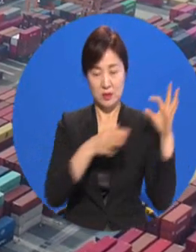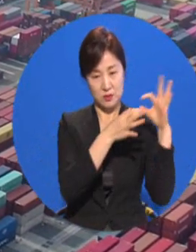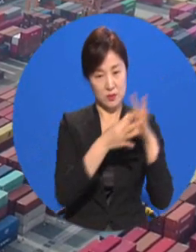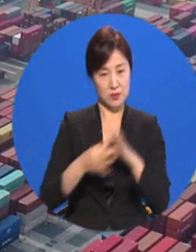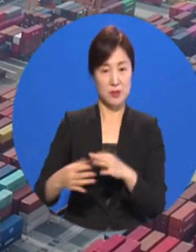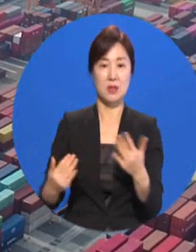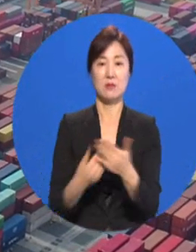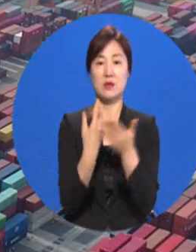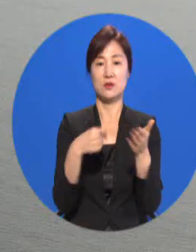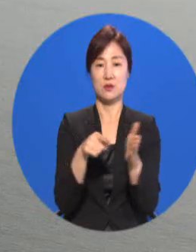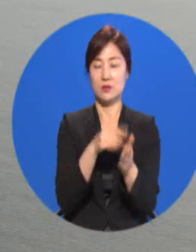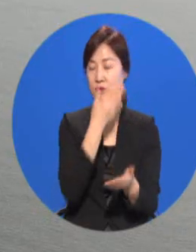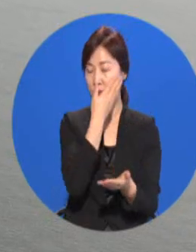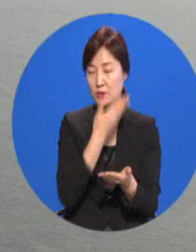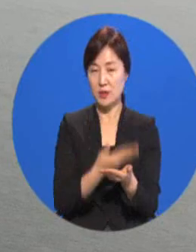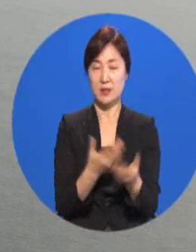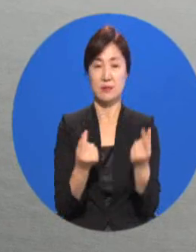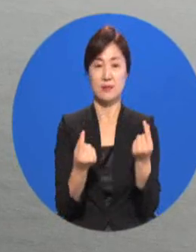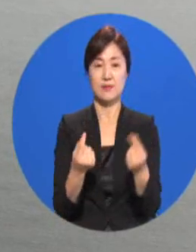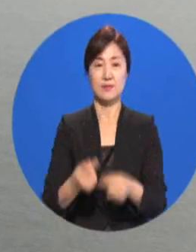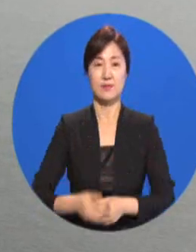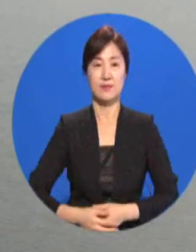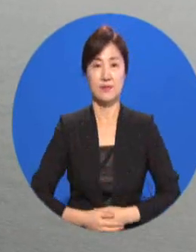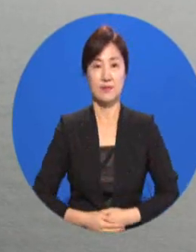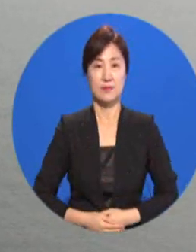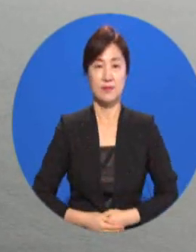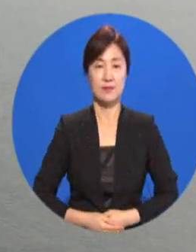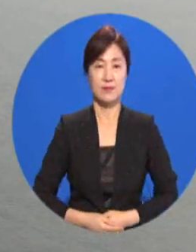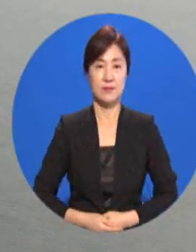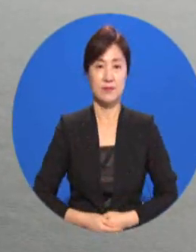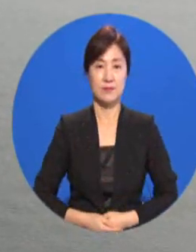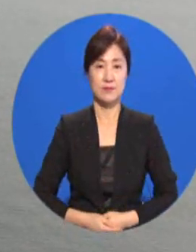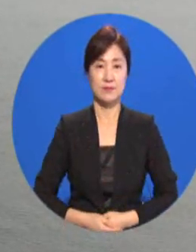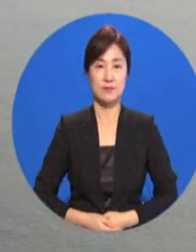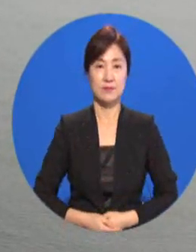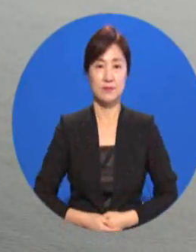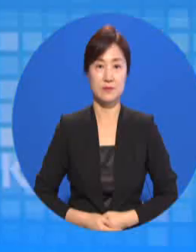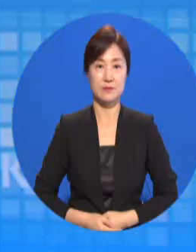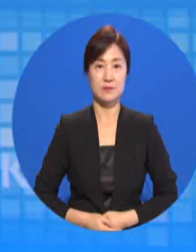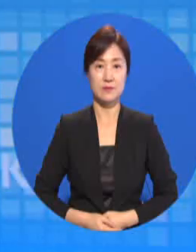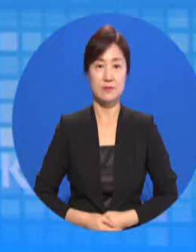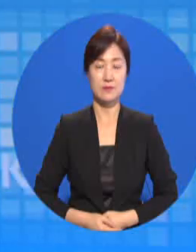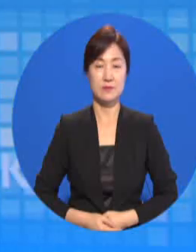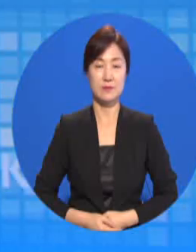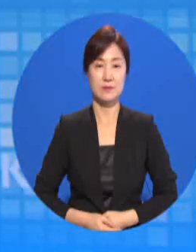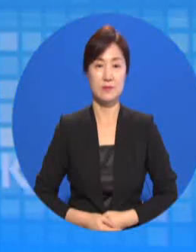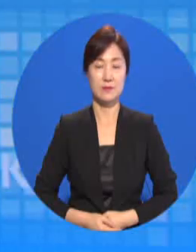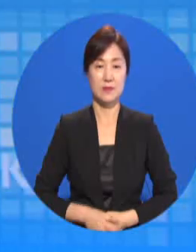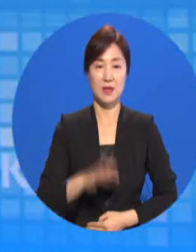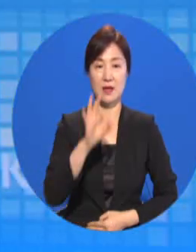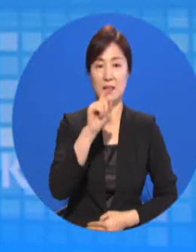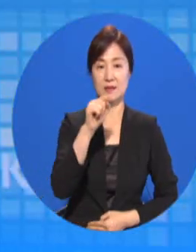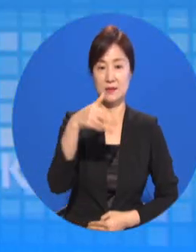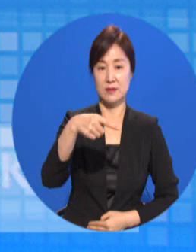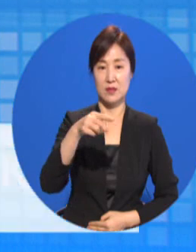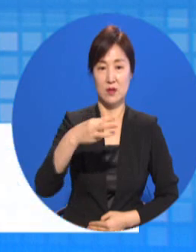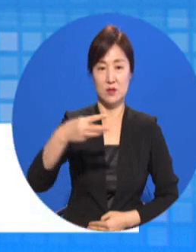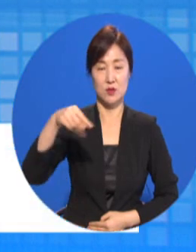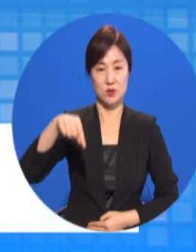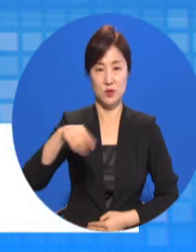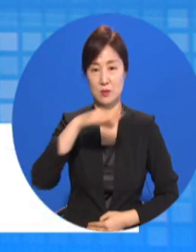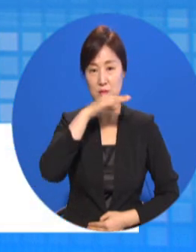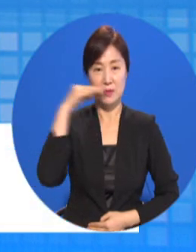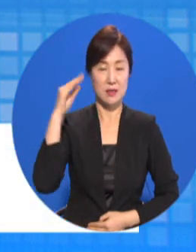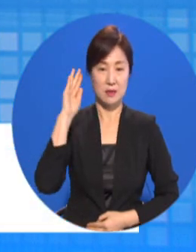과제로 지목되고 있습니다 mbc 뉴스 문형철 입니다 안철수 전 바른 미래 당대표가